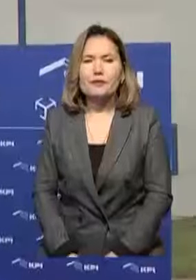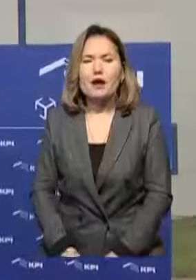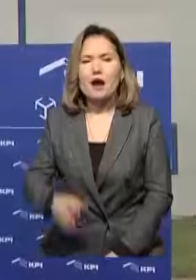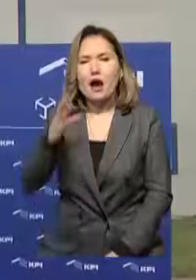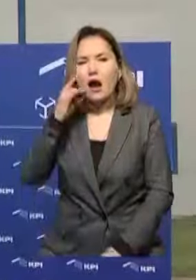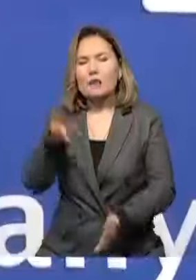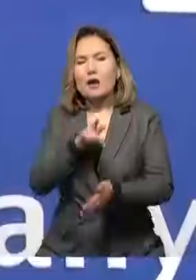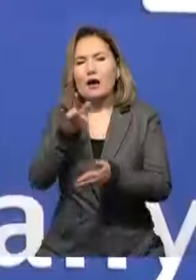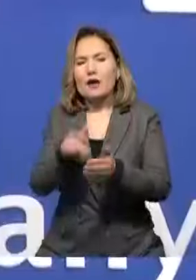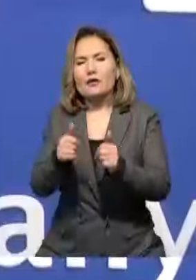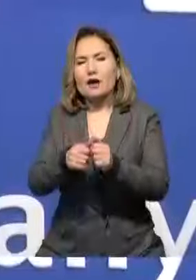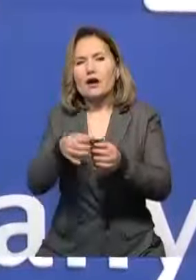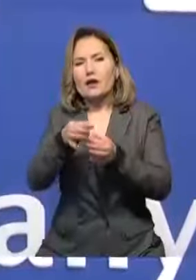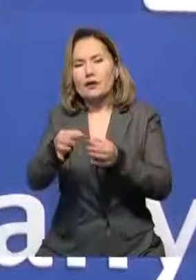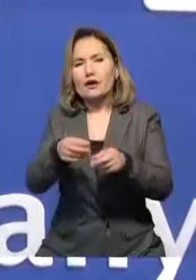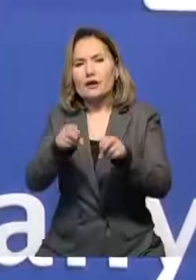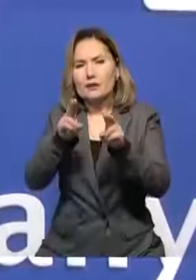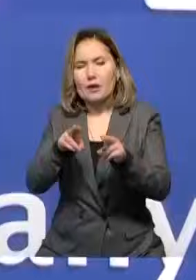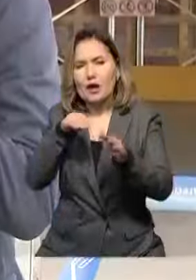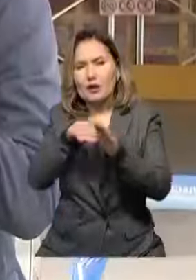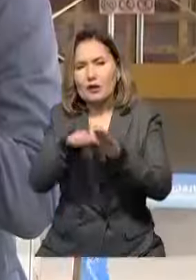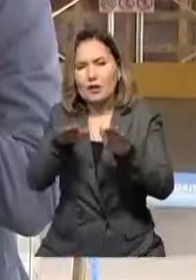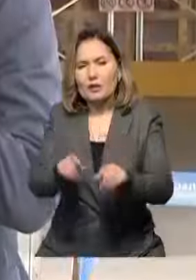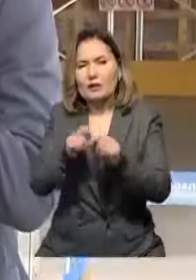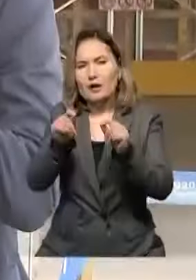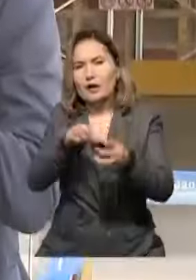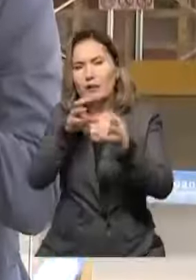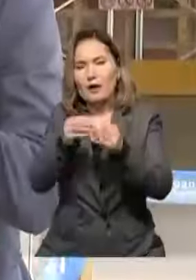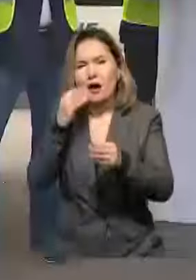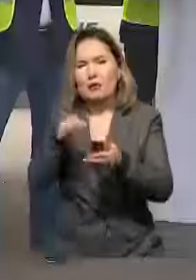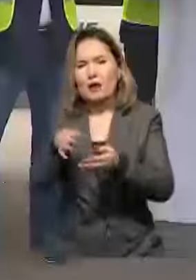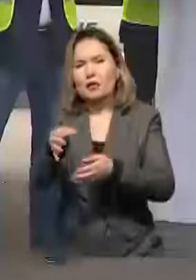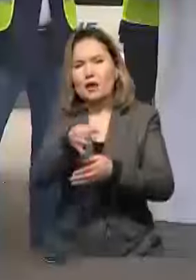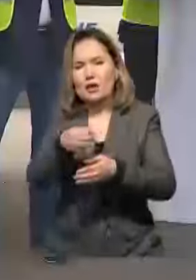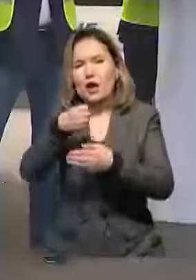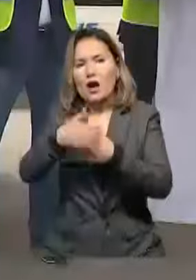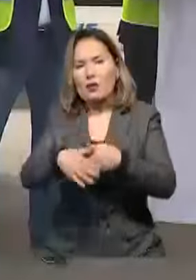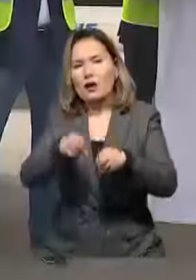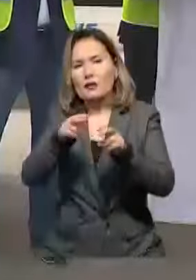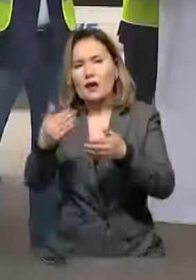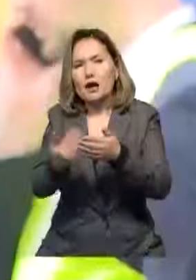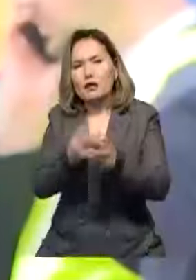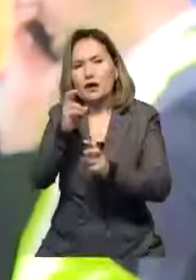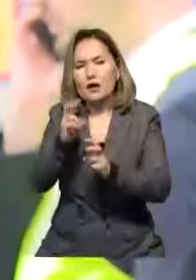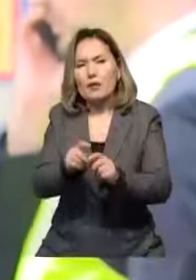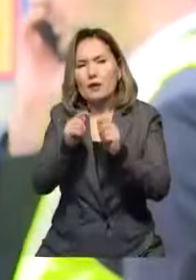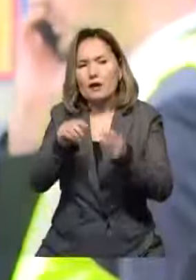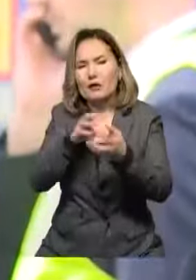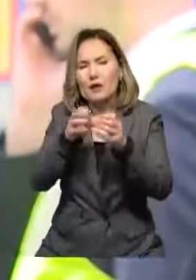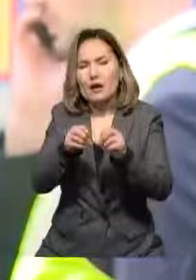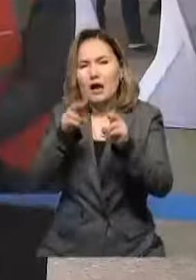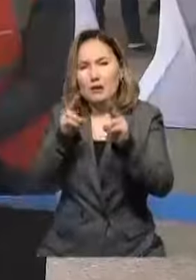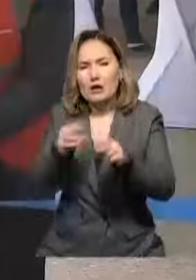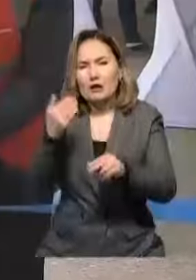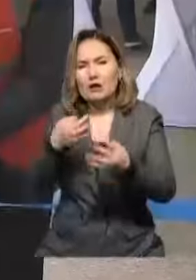Алматы маңында полипропиленді сақтау қоймасын ашу нарық талабы. Енді Алматы мен облыста орналасқан қайта өңдеуші компанияларға полимер